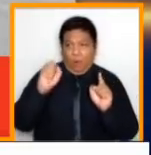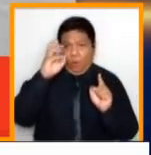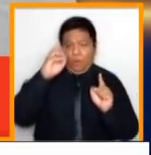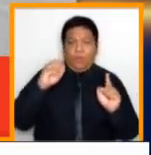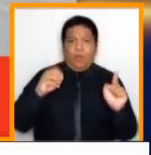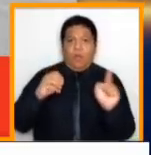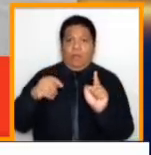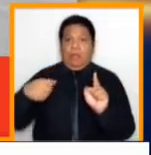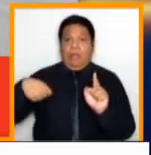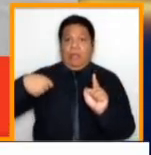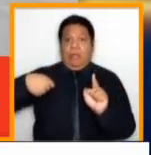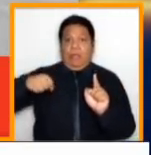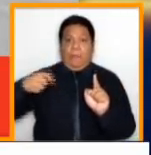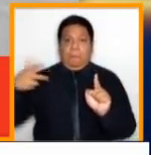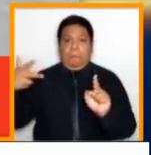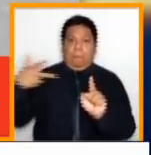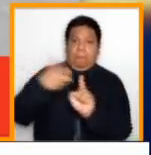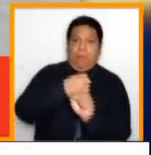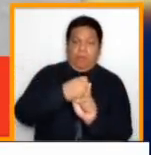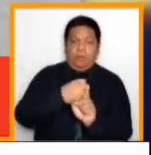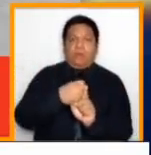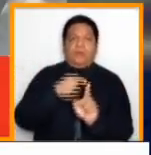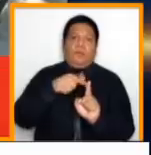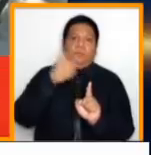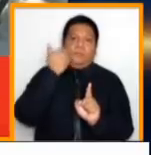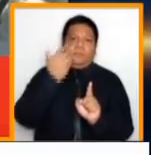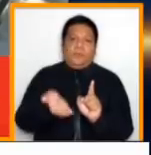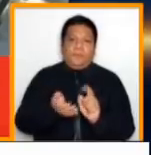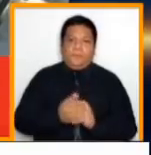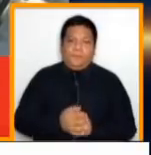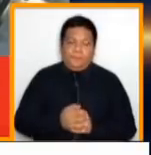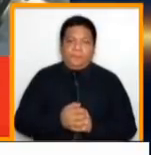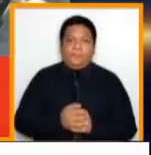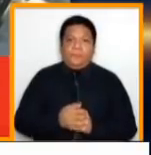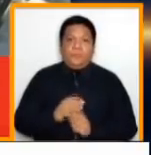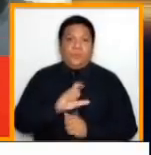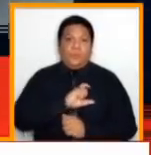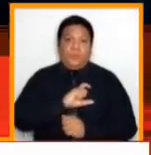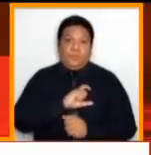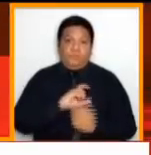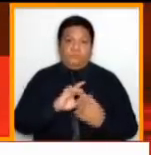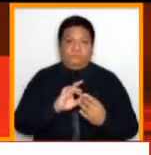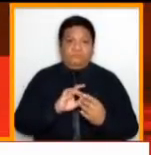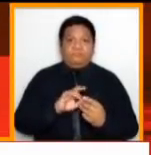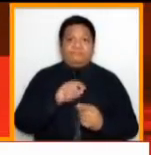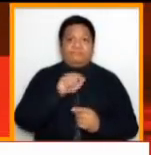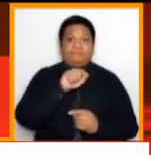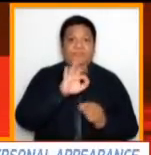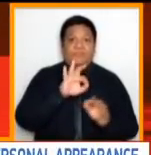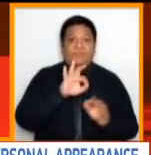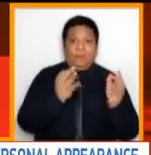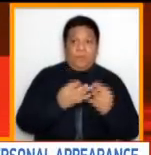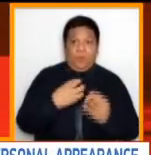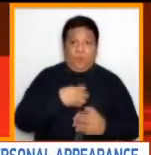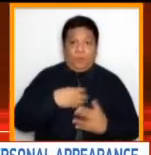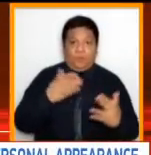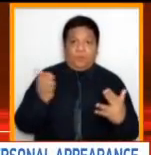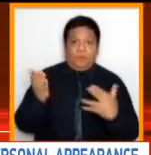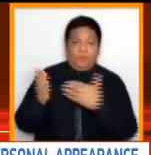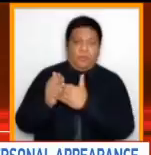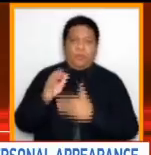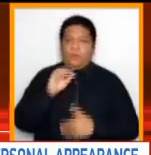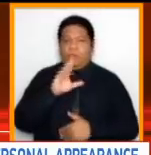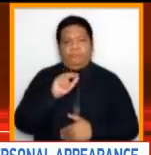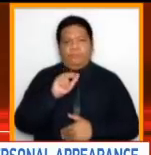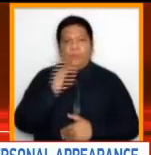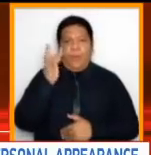na tricycle. Patay po ang bata. Ayon sa pulisya, hindi na raw magsasapa ng reklamo ang pamilya ng biktima dahil kamag-anak din nila